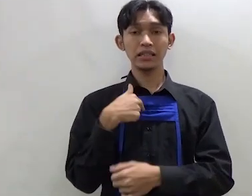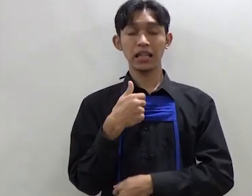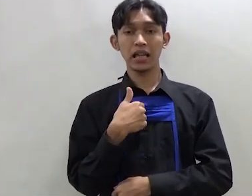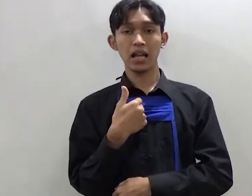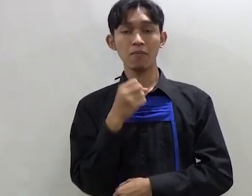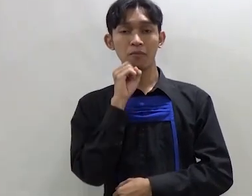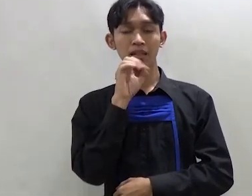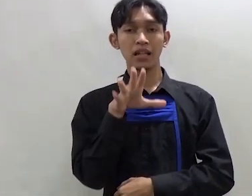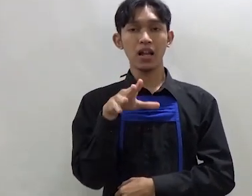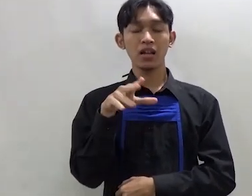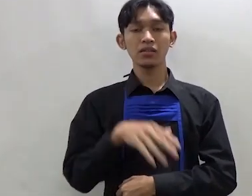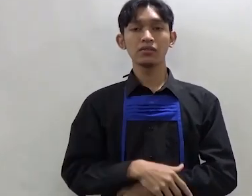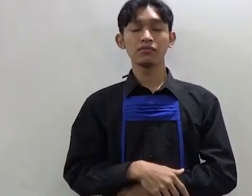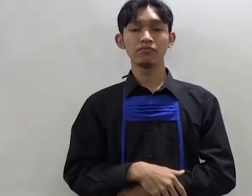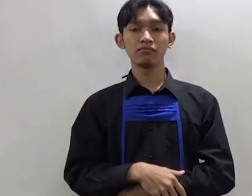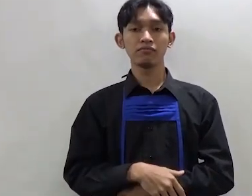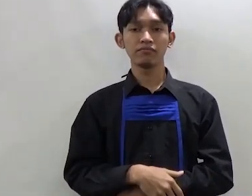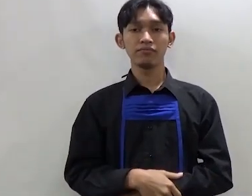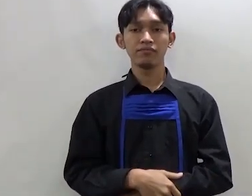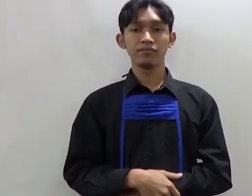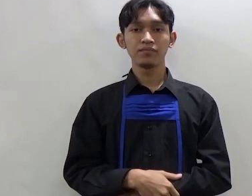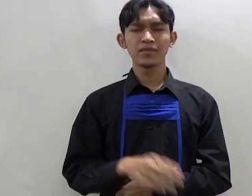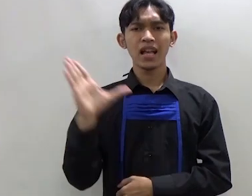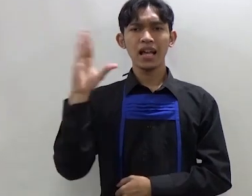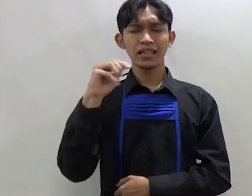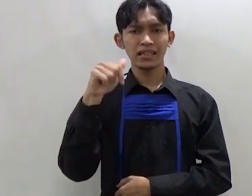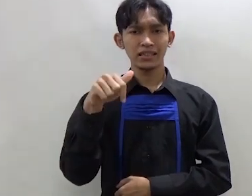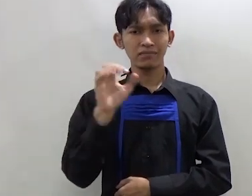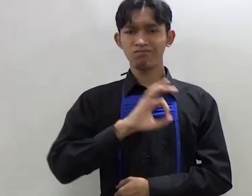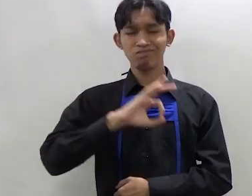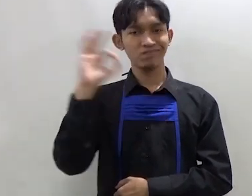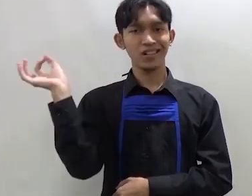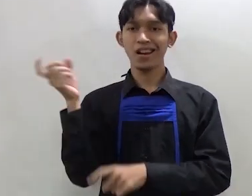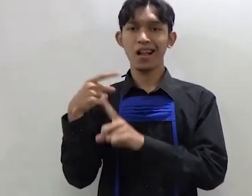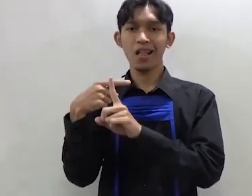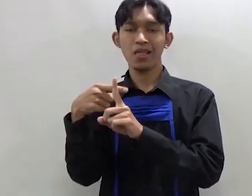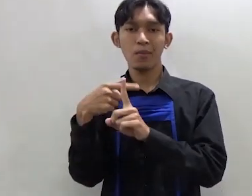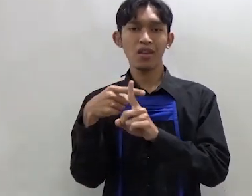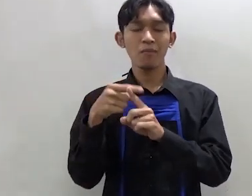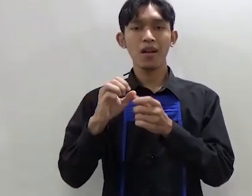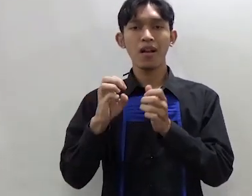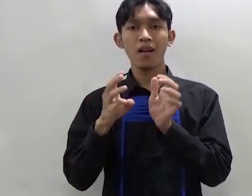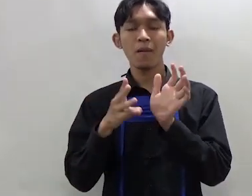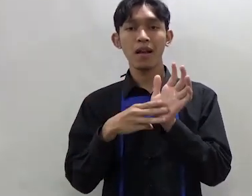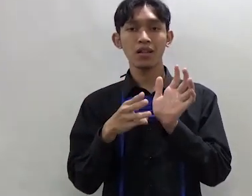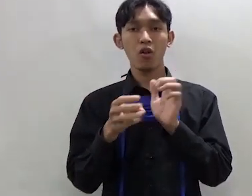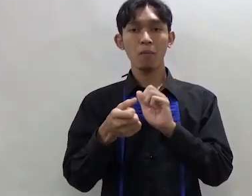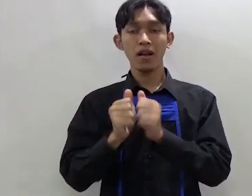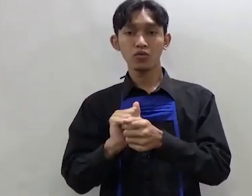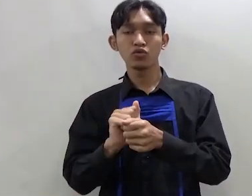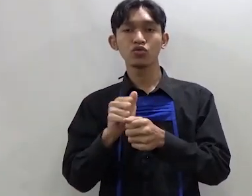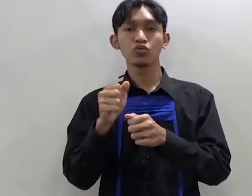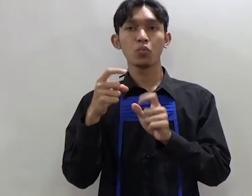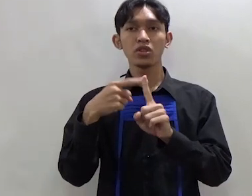Jogja. Nomor 6 kasus 208 ini laki-laki usia 71 tahun